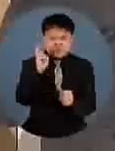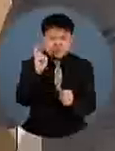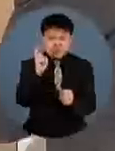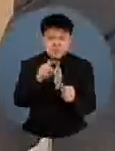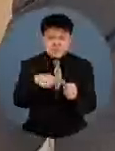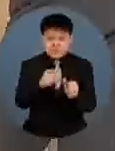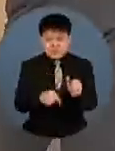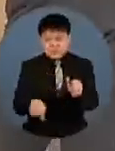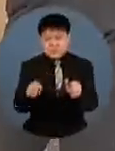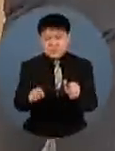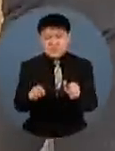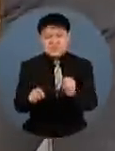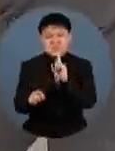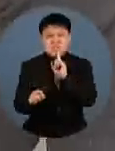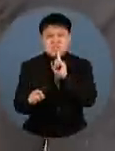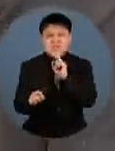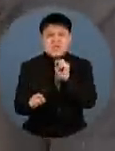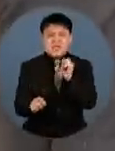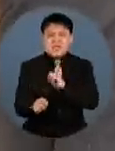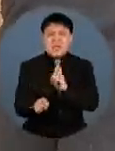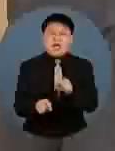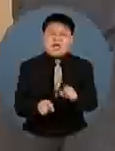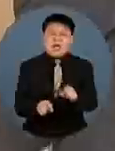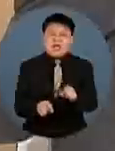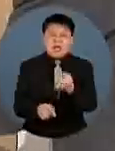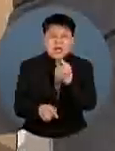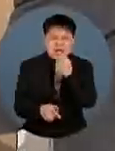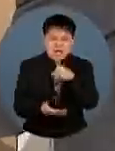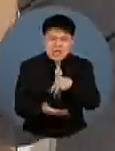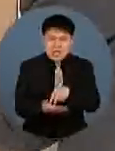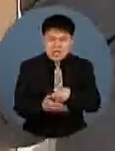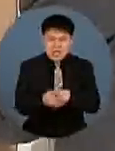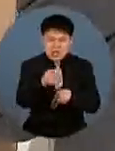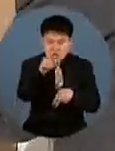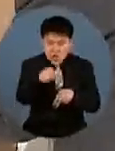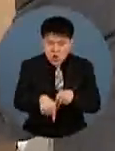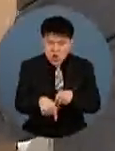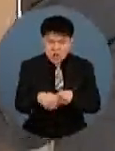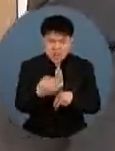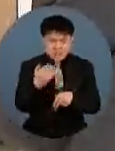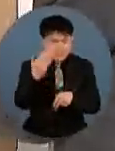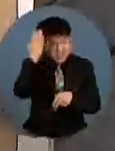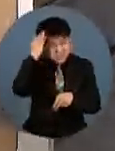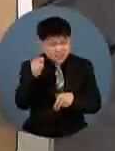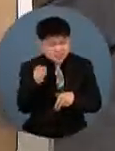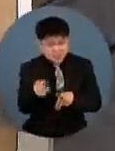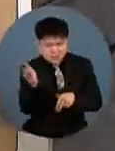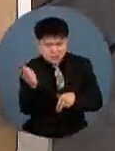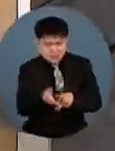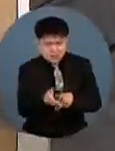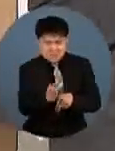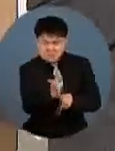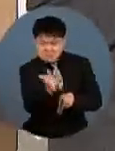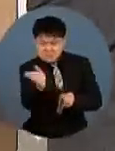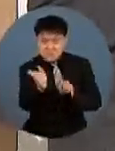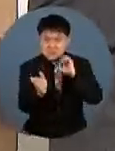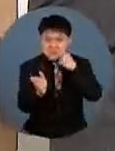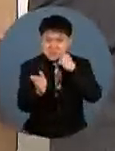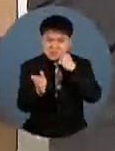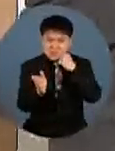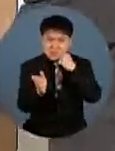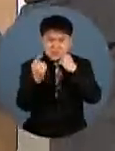껴붙이면 난이다. 아. 그러면 이제 백이 여기를 두면 이걸 끊어서 젖힐 수가 없습니다. 네.